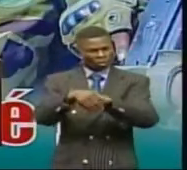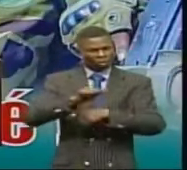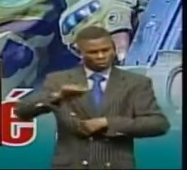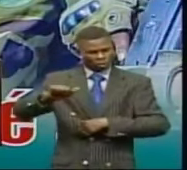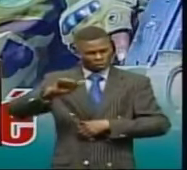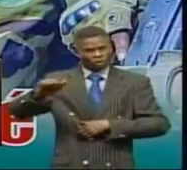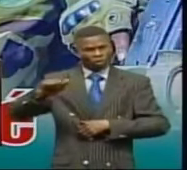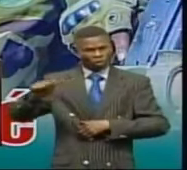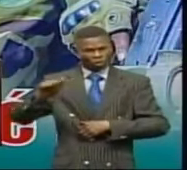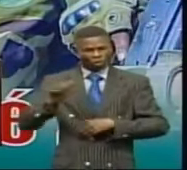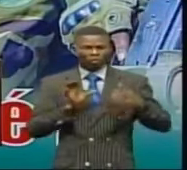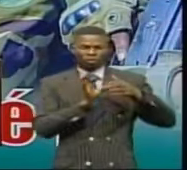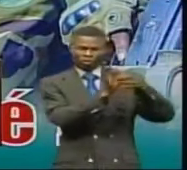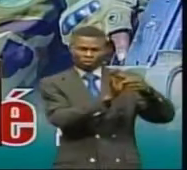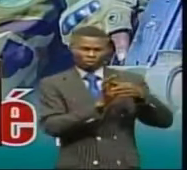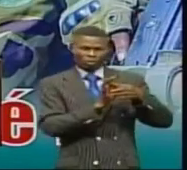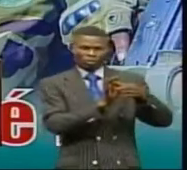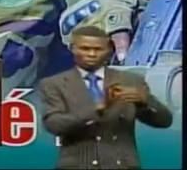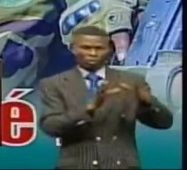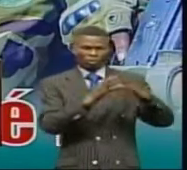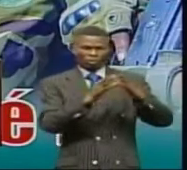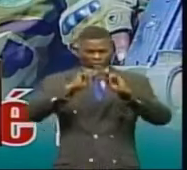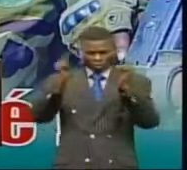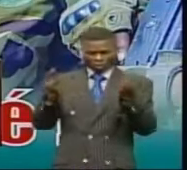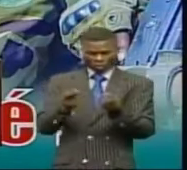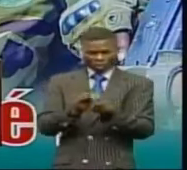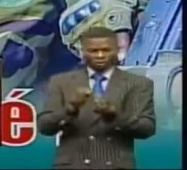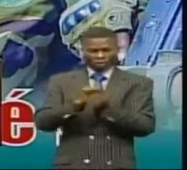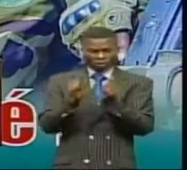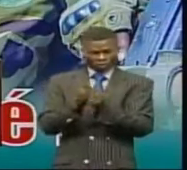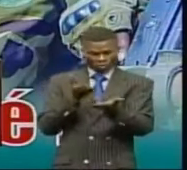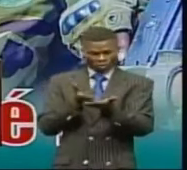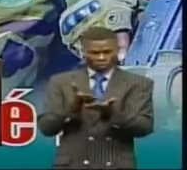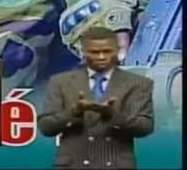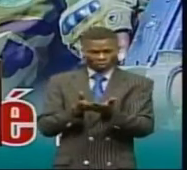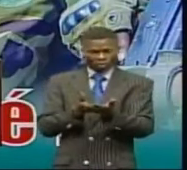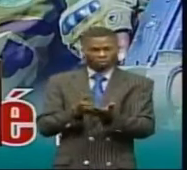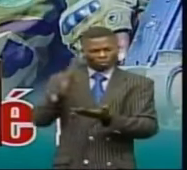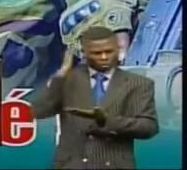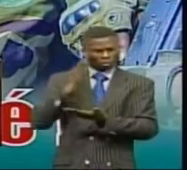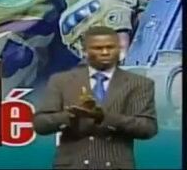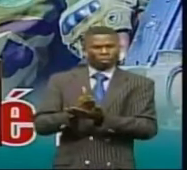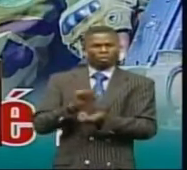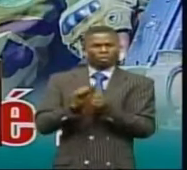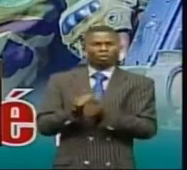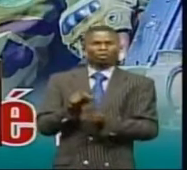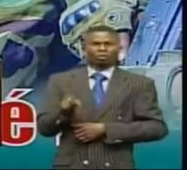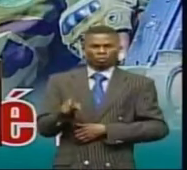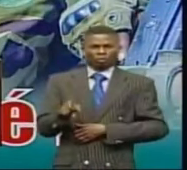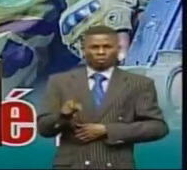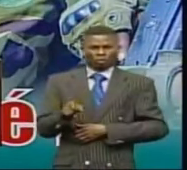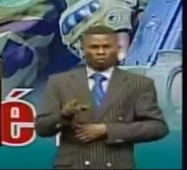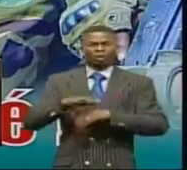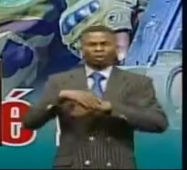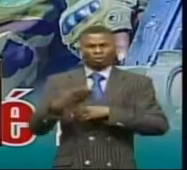personnellement en collaboration avec la cellule du climat des affaires pour éradiquer ces phénomènes et par